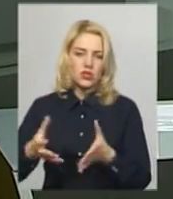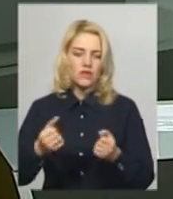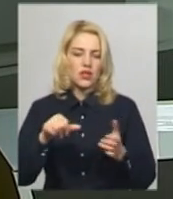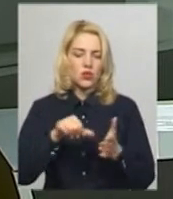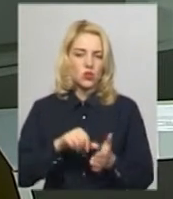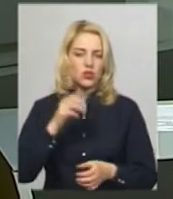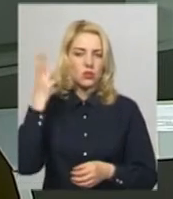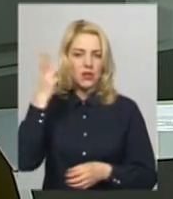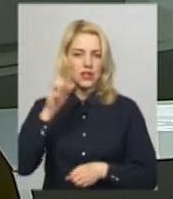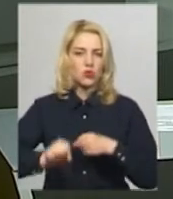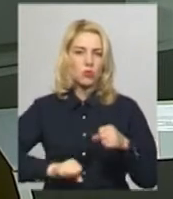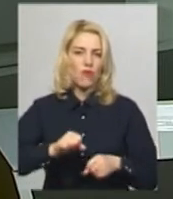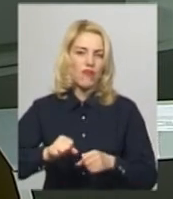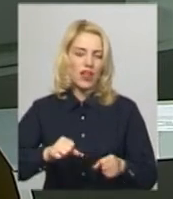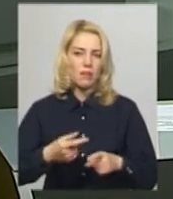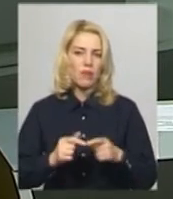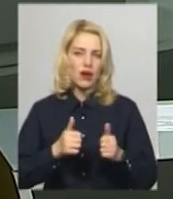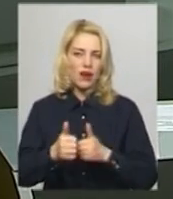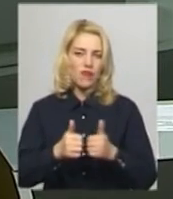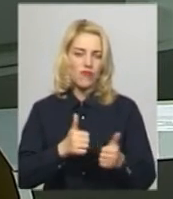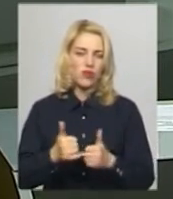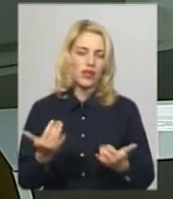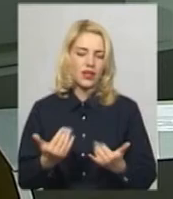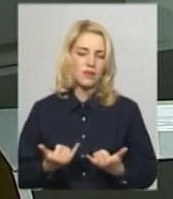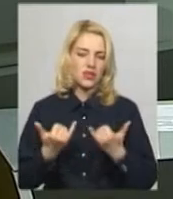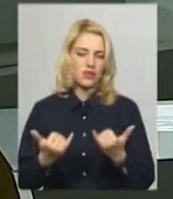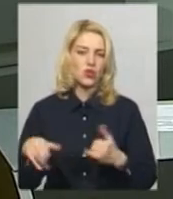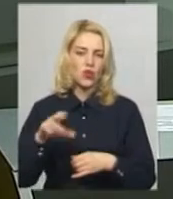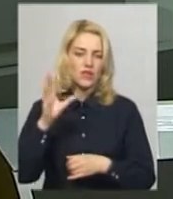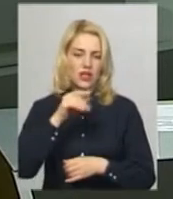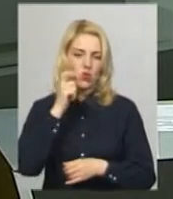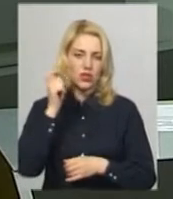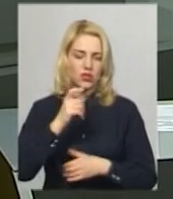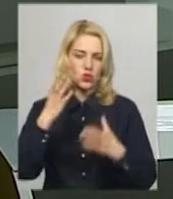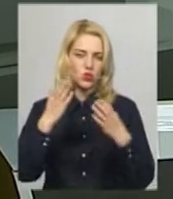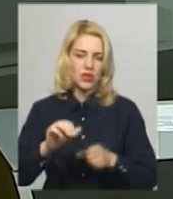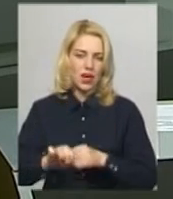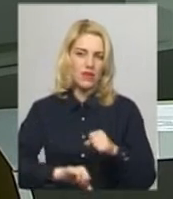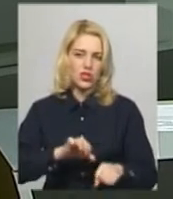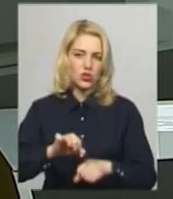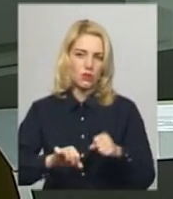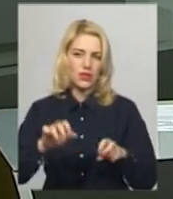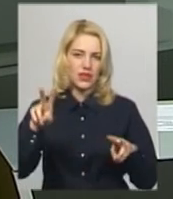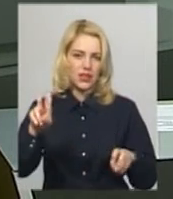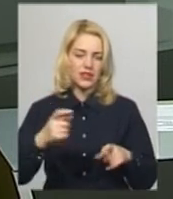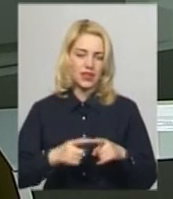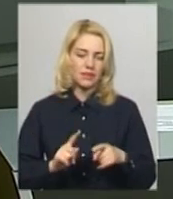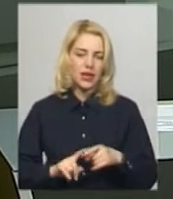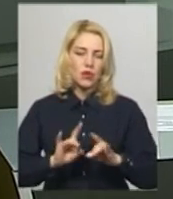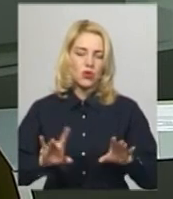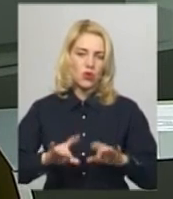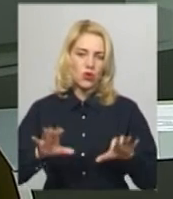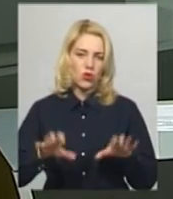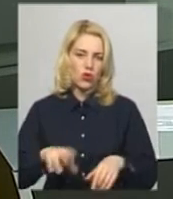Хмельницькому веломарафоні, який присвятили до Всеукраїнського дня велосипедиста. Про це розповів голова громадського об'єднання «Критична маса» і